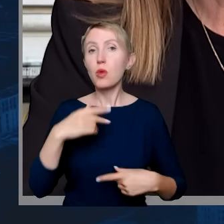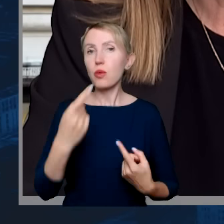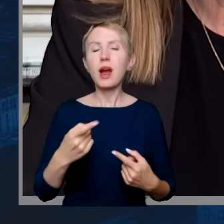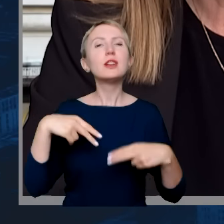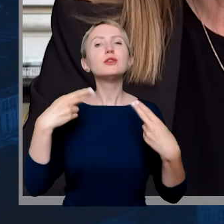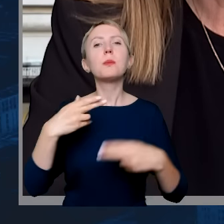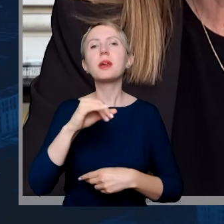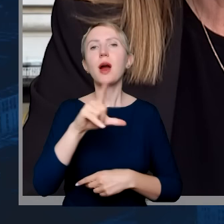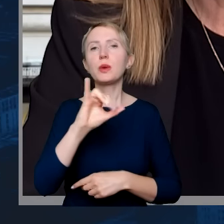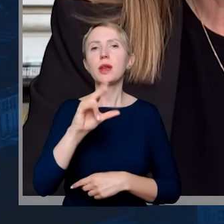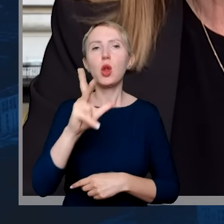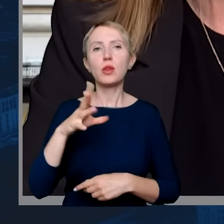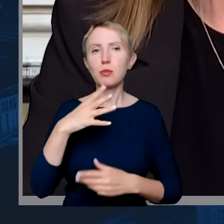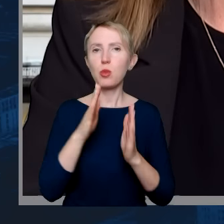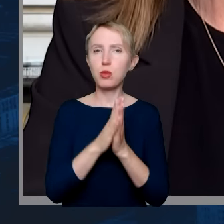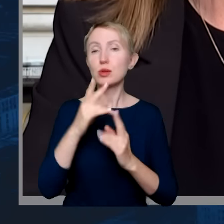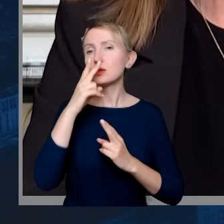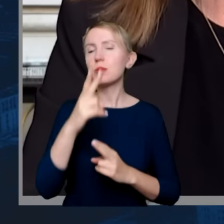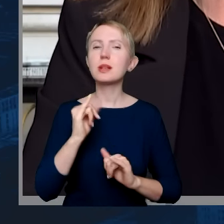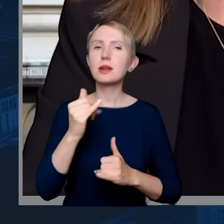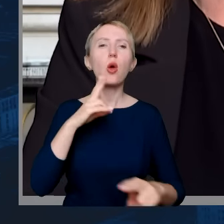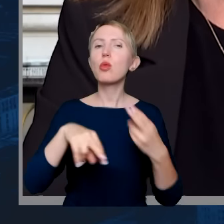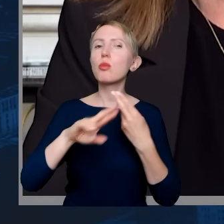Michał Jelonek. Spójrzmy, jakie były odpowiedzi.